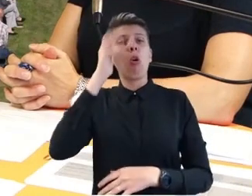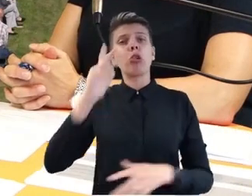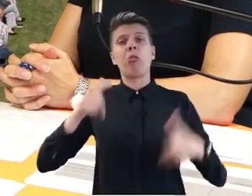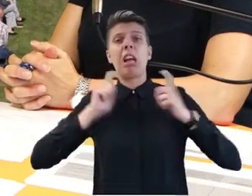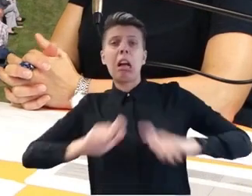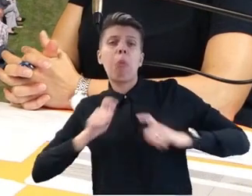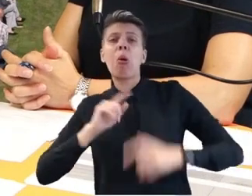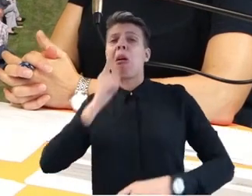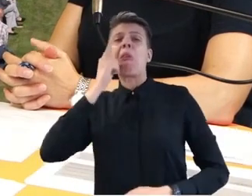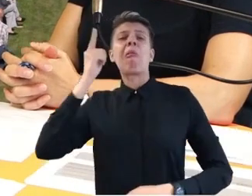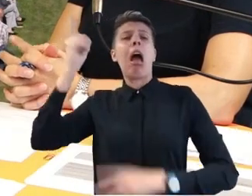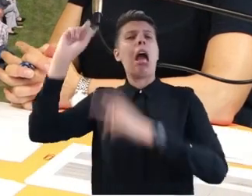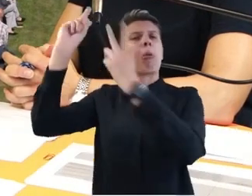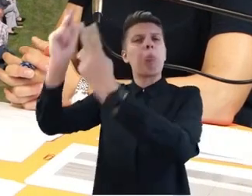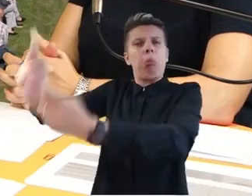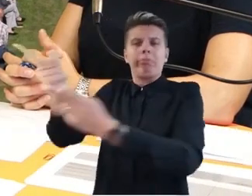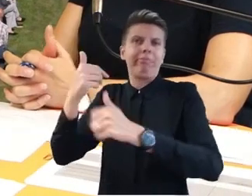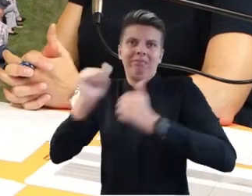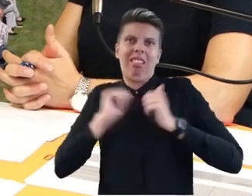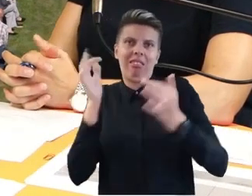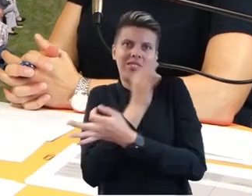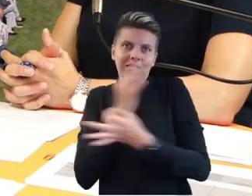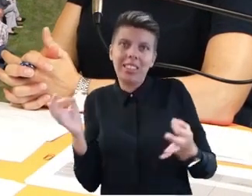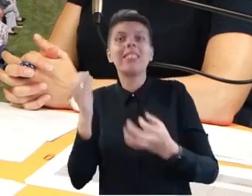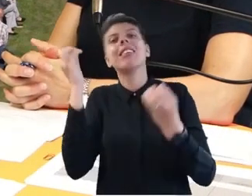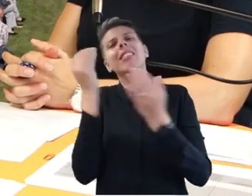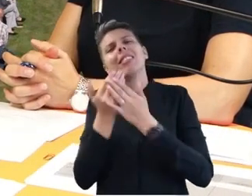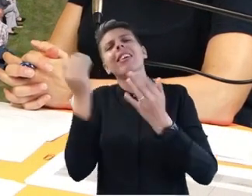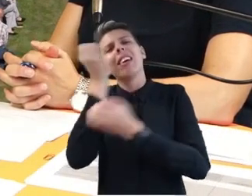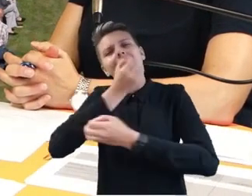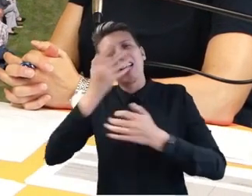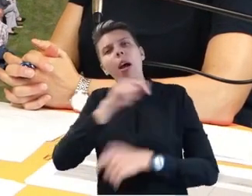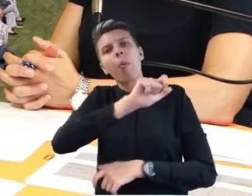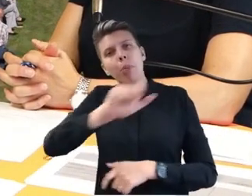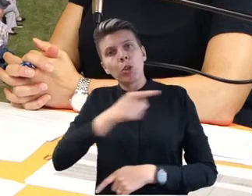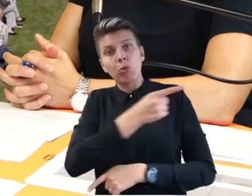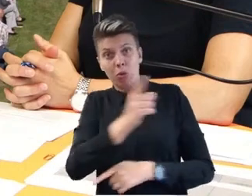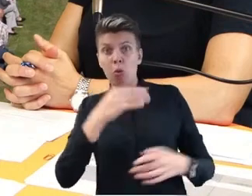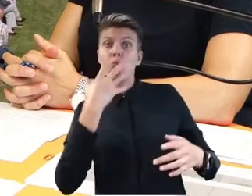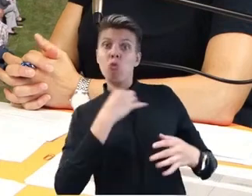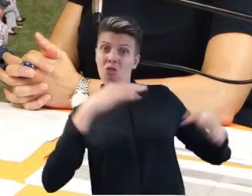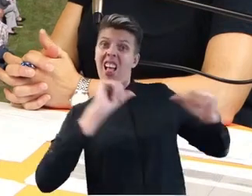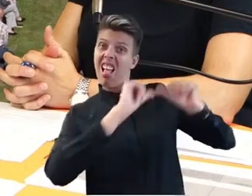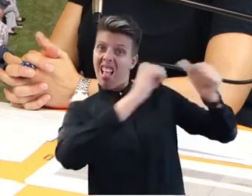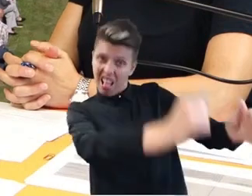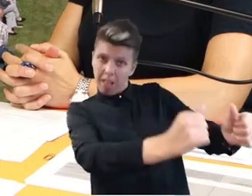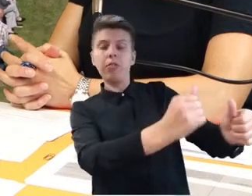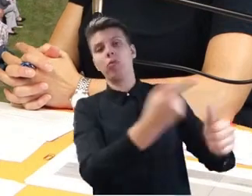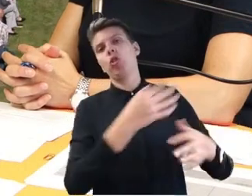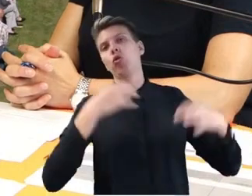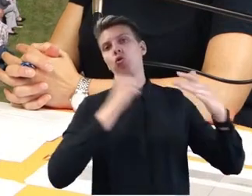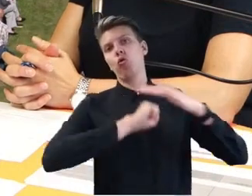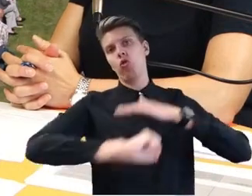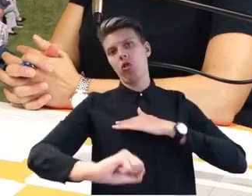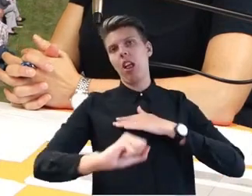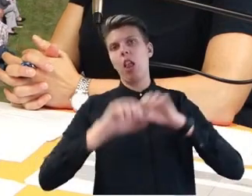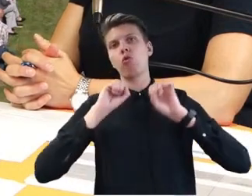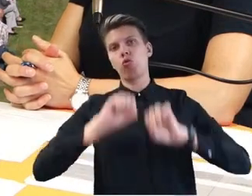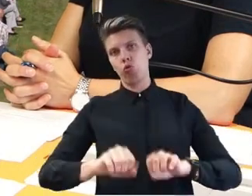ist leider nicht überall der fall aber die sollten nahe bei der einsatzkraft sein um dann helfen zu können bei den gegenmaßnahmen